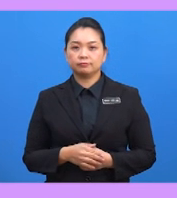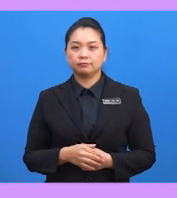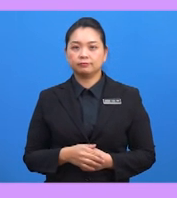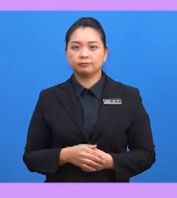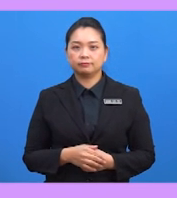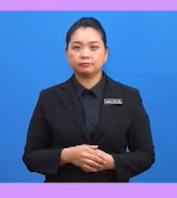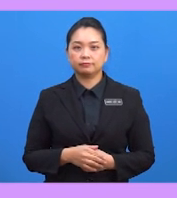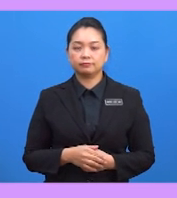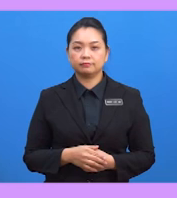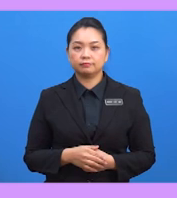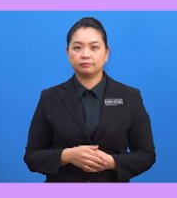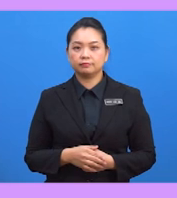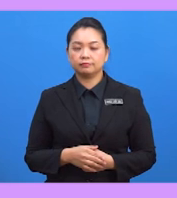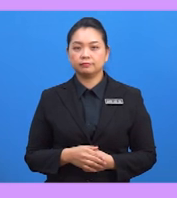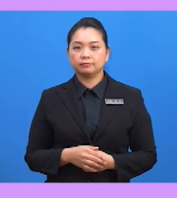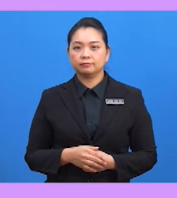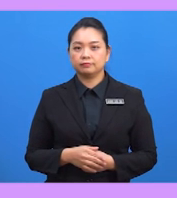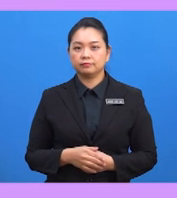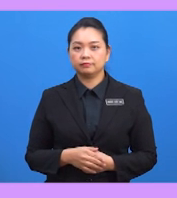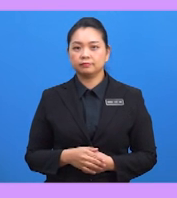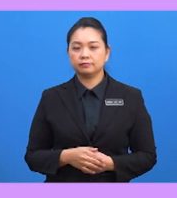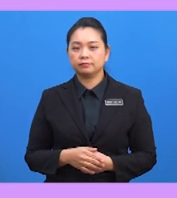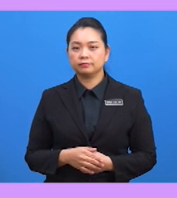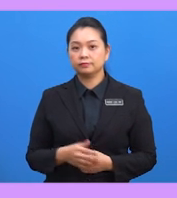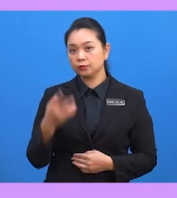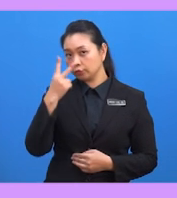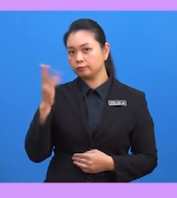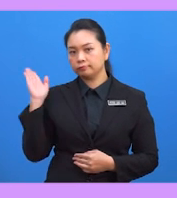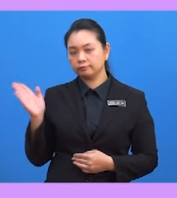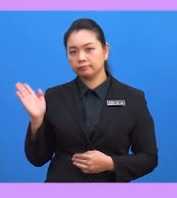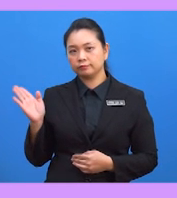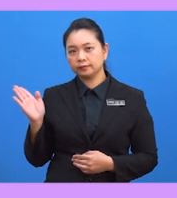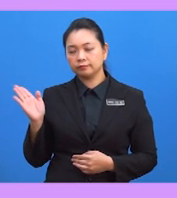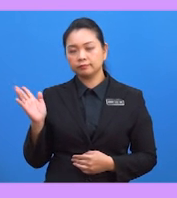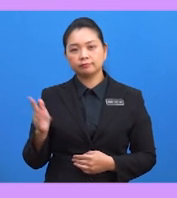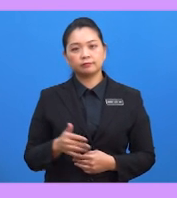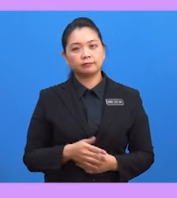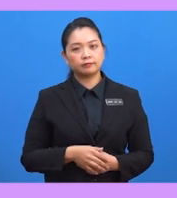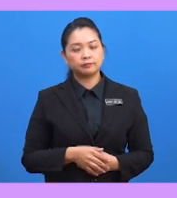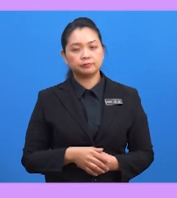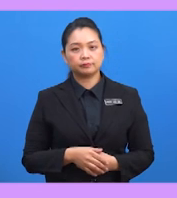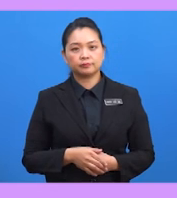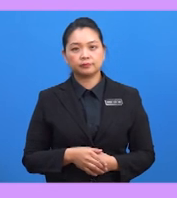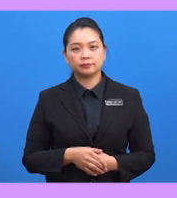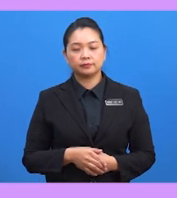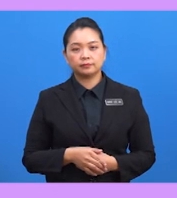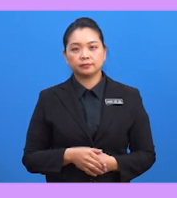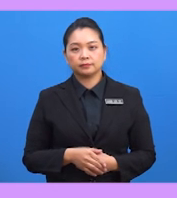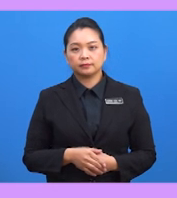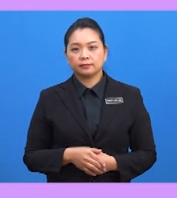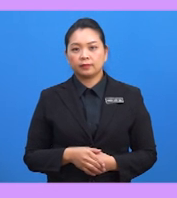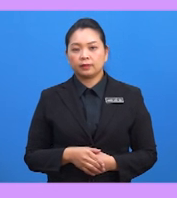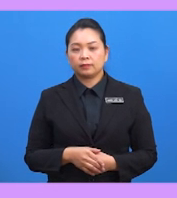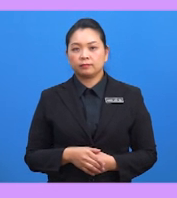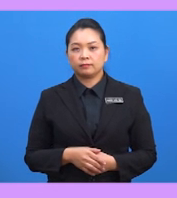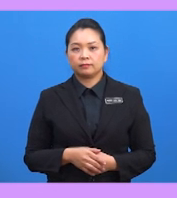diperolehinya untuk bil elektrik, air dan telefon RM500, sewa rumah RM1,000, bayaran ansuran